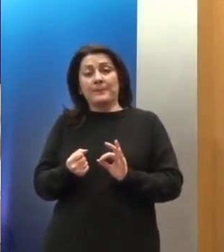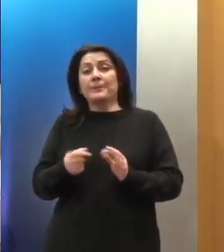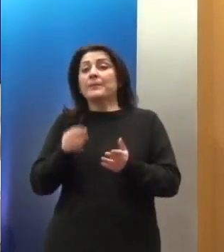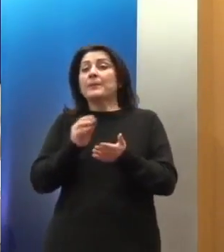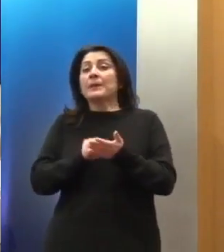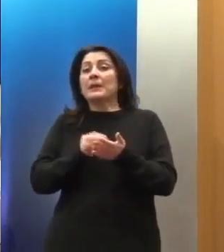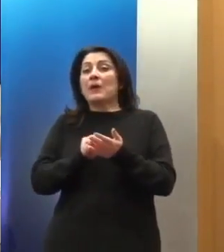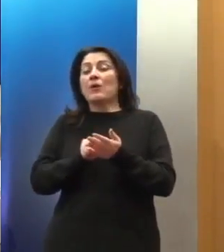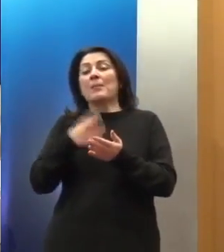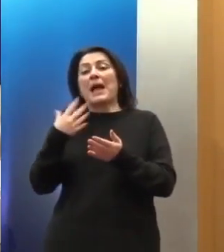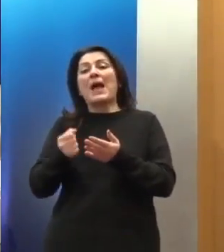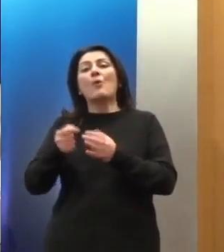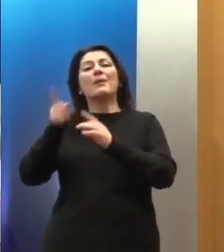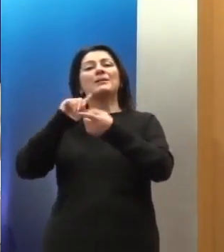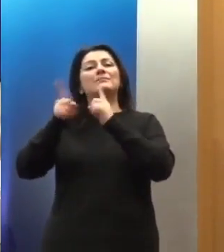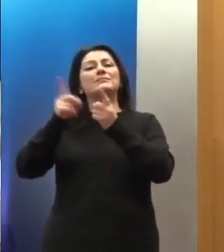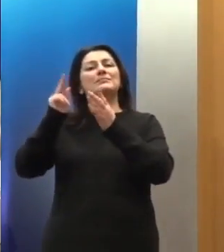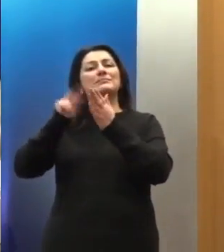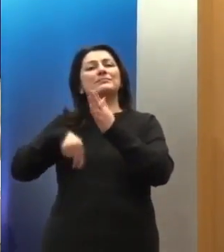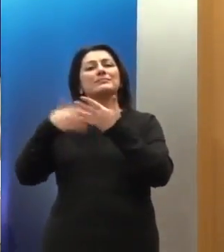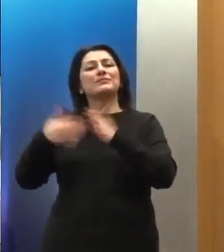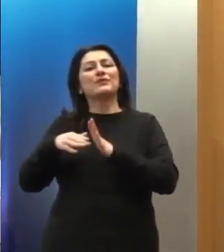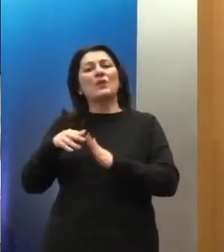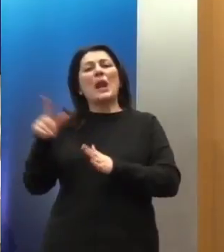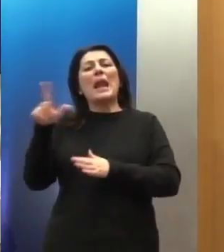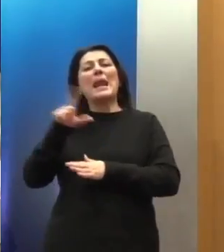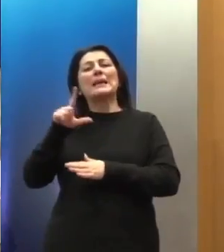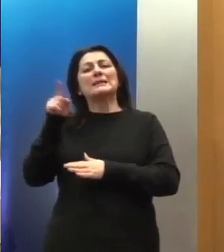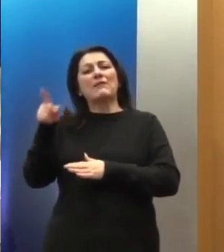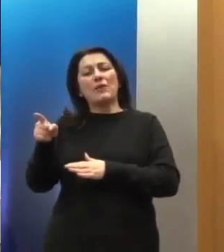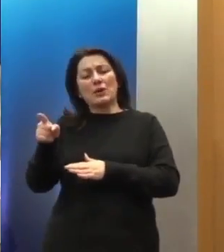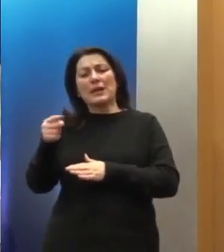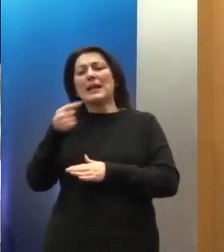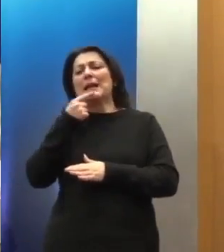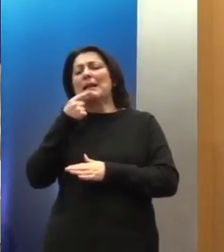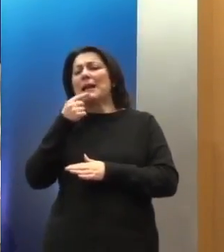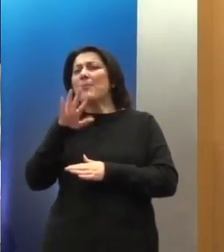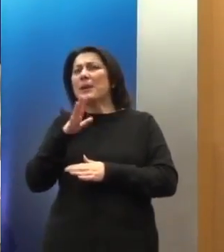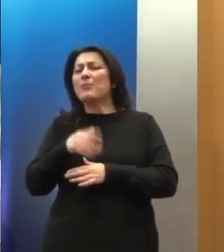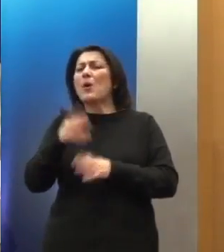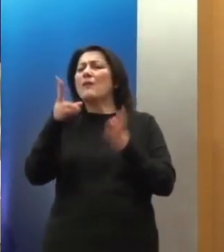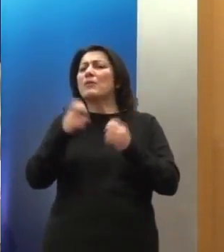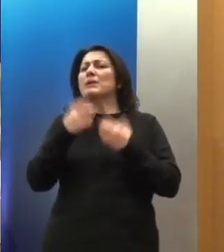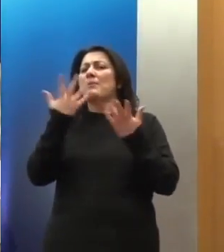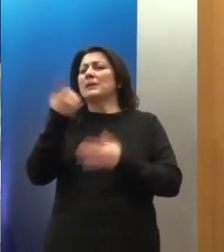την Συμφωνία της Λισαβόνας, η οποία θέτει για το 2020 ένα περίπου